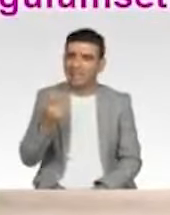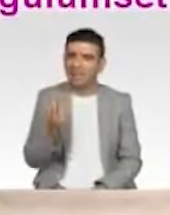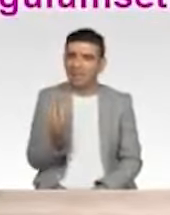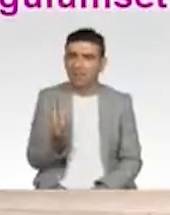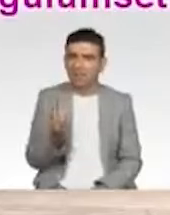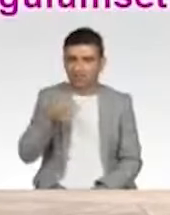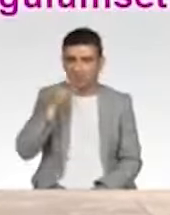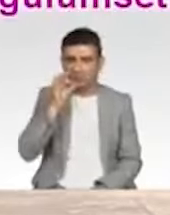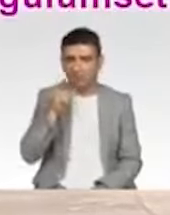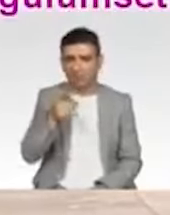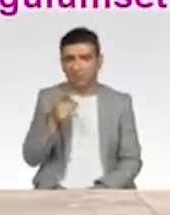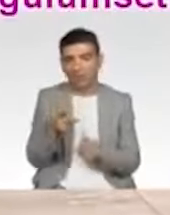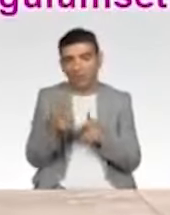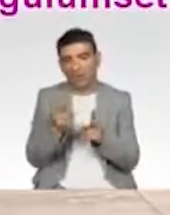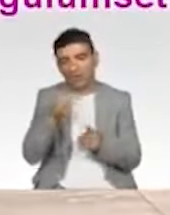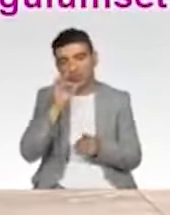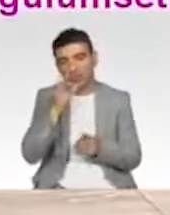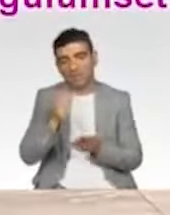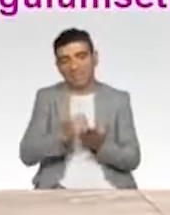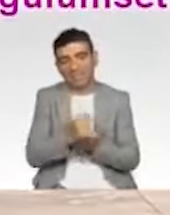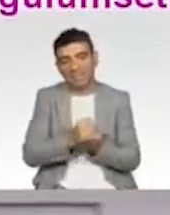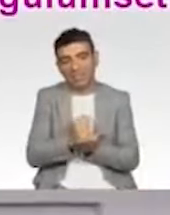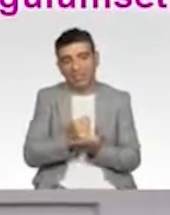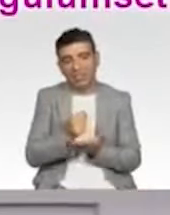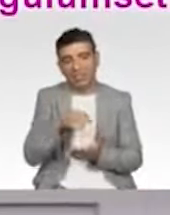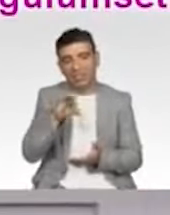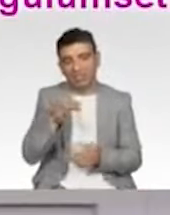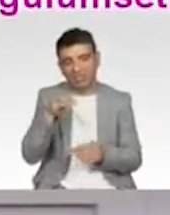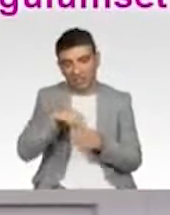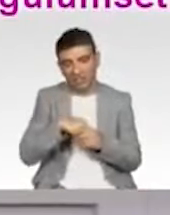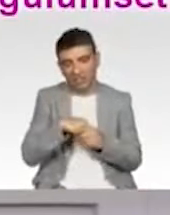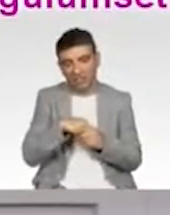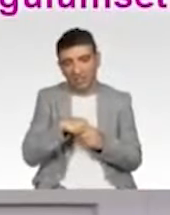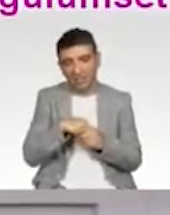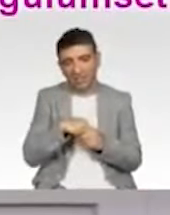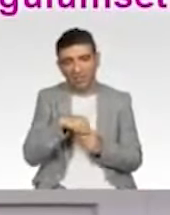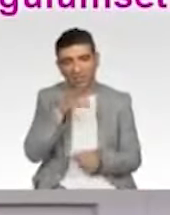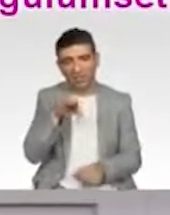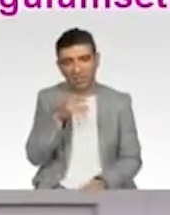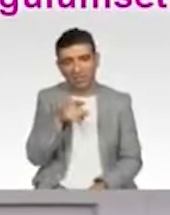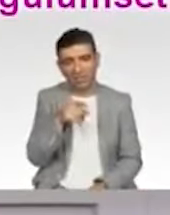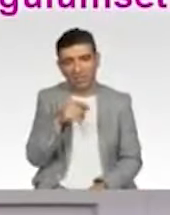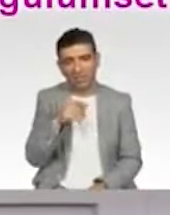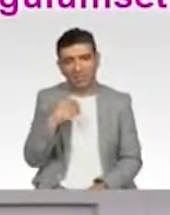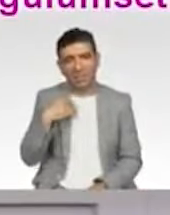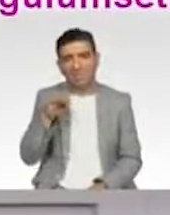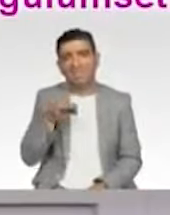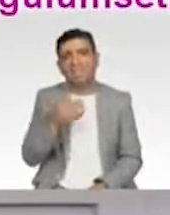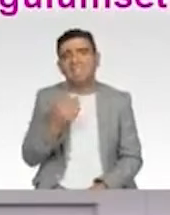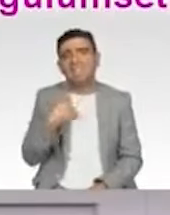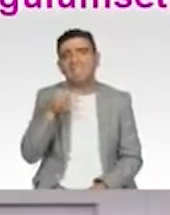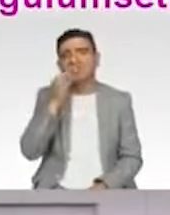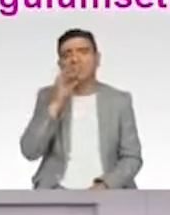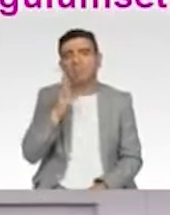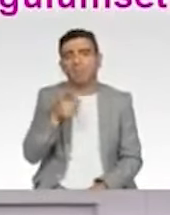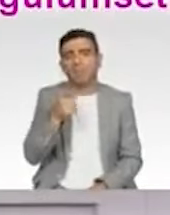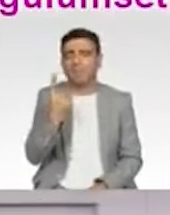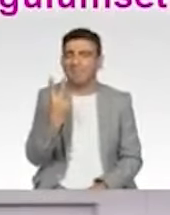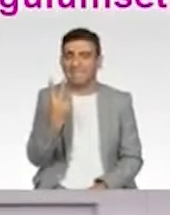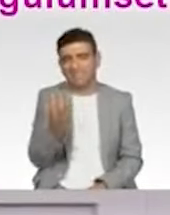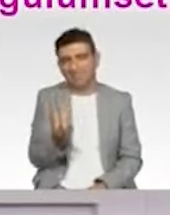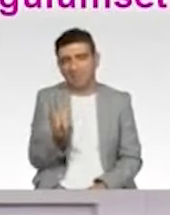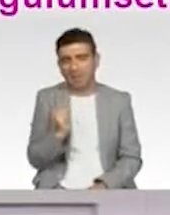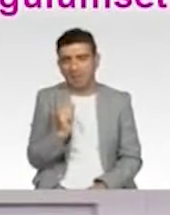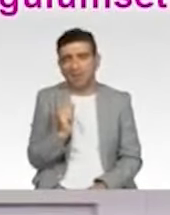herhalde. 7-8 bardak. Açık içerim ama yeşil çay dahil. Fadila sen? Çay? Ya çaycı değilim ama içtiğim zaman belki 1-2